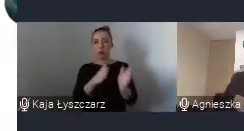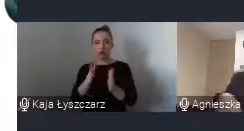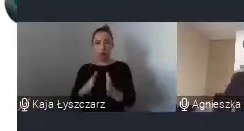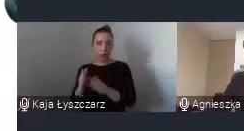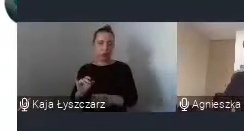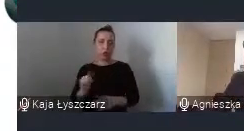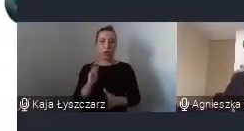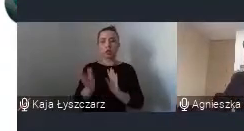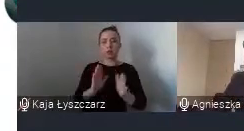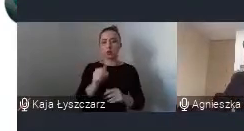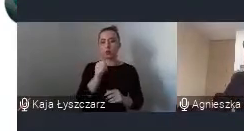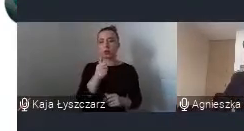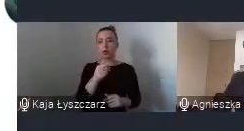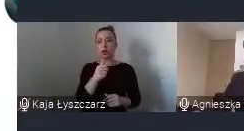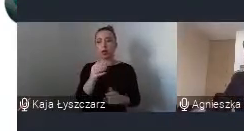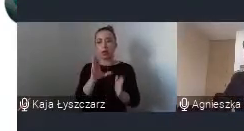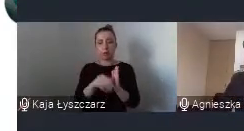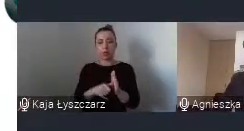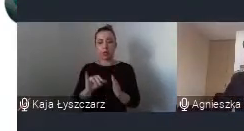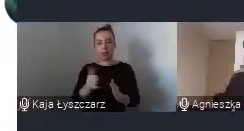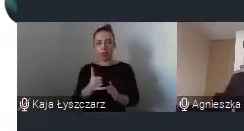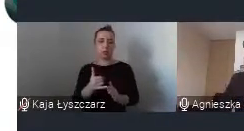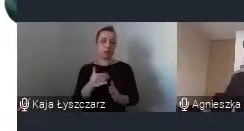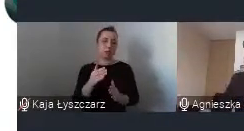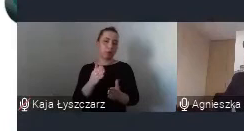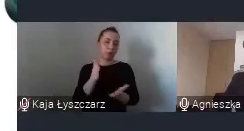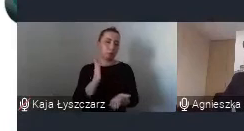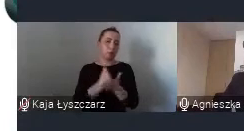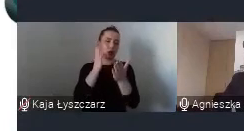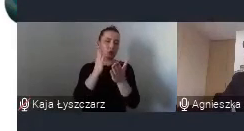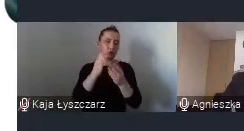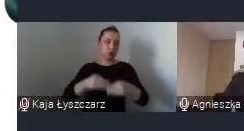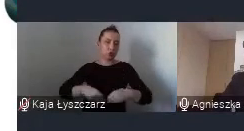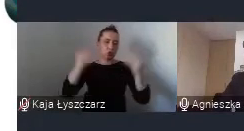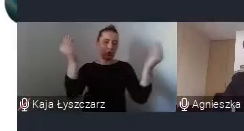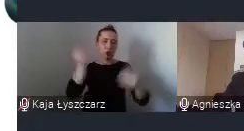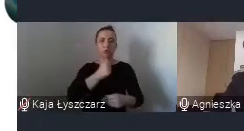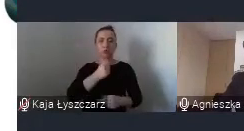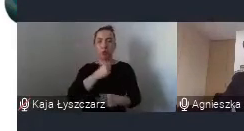miasta mają sobie radzić z bardziej zrównoważonym zielonym rozwojem.